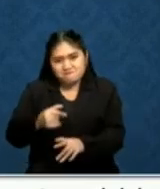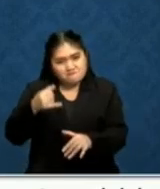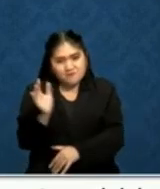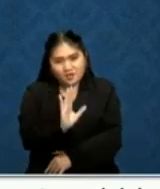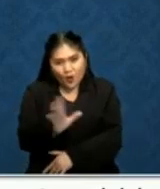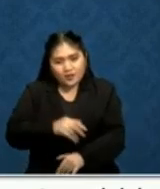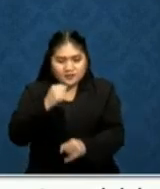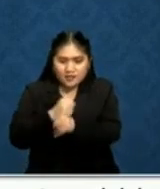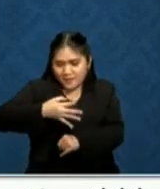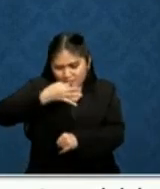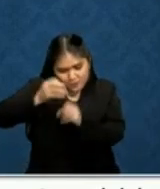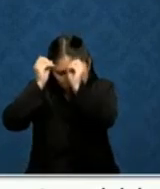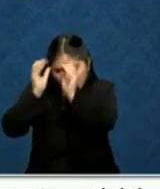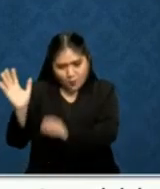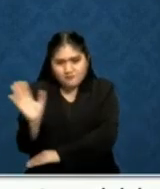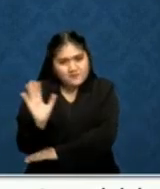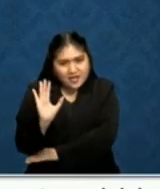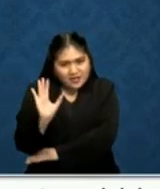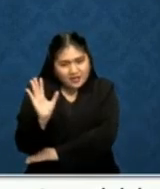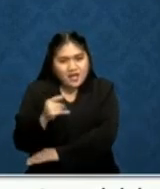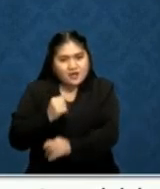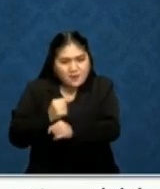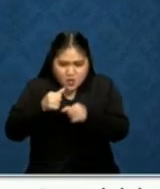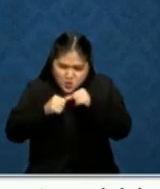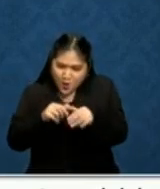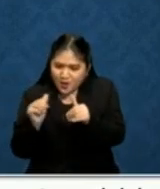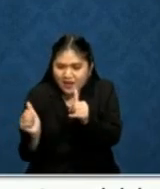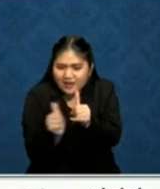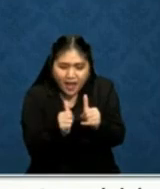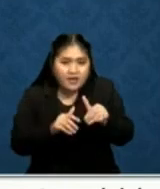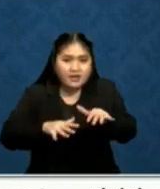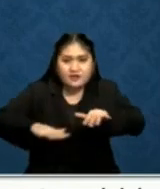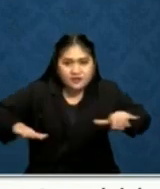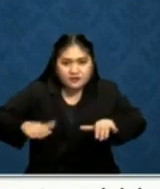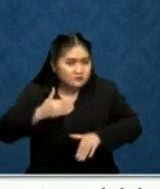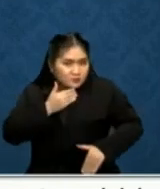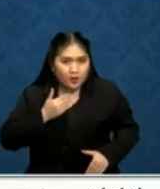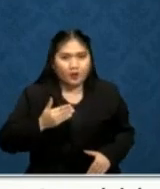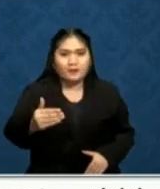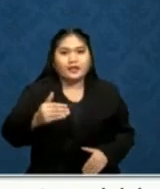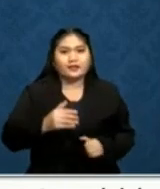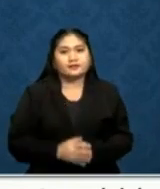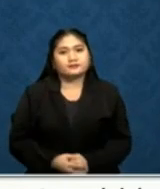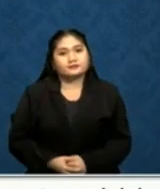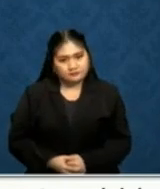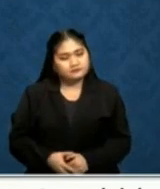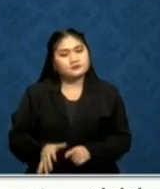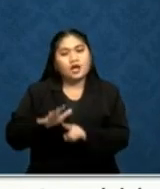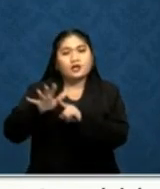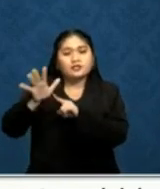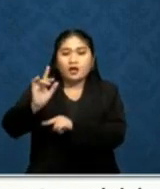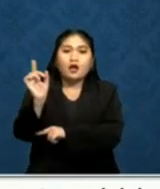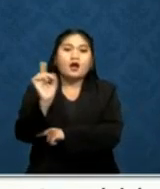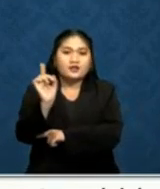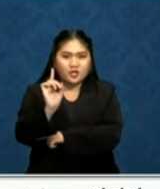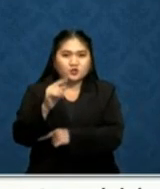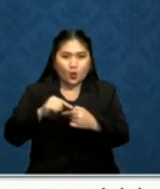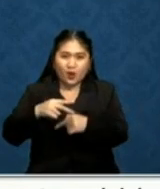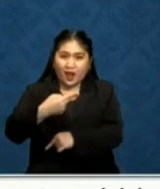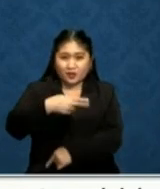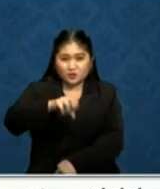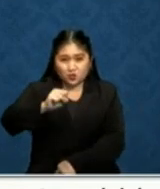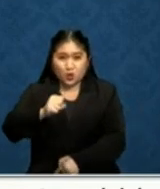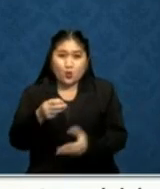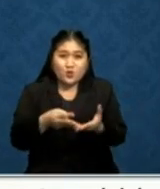รให้ประกอบอาชีพครูไม่ควรให้มาอยู่ใกล้ชิดเด็กอีกตลอดไปแนวทางที่5นะคะท่านประธานในเรื่องหลักสูตรและวิชา